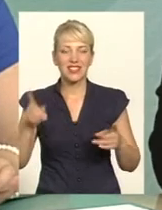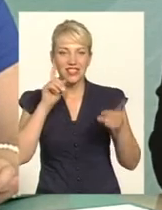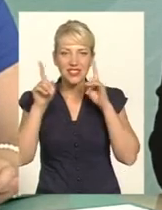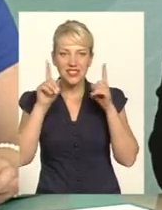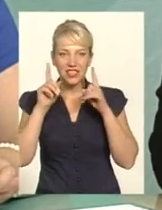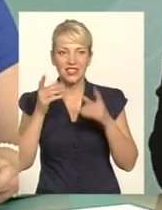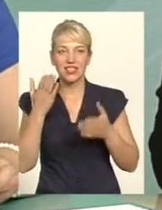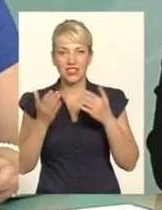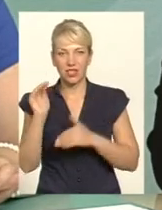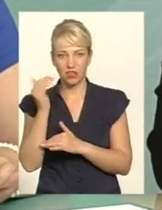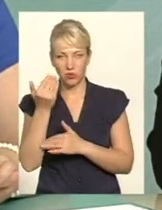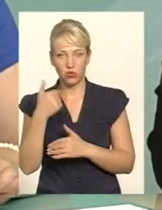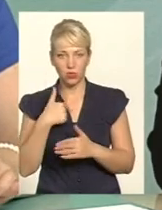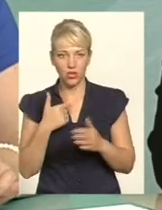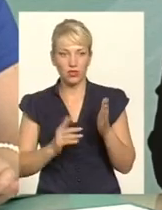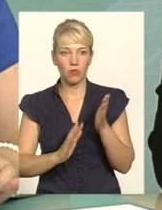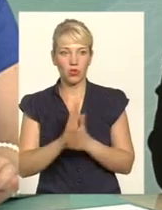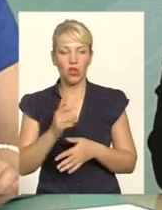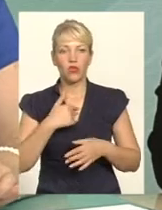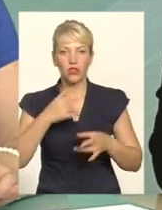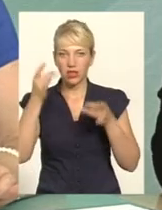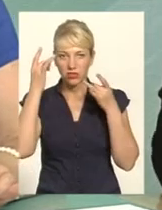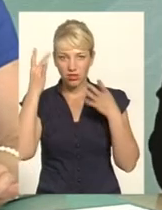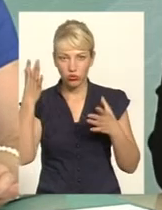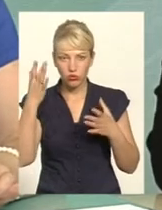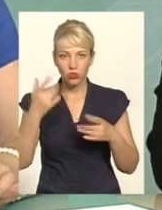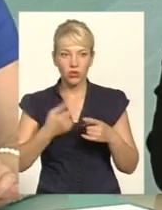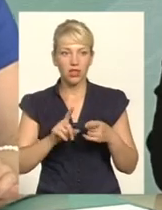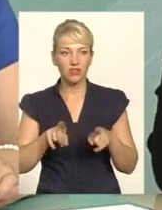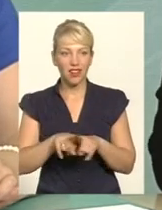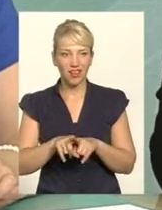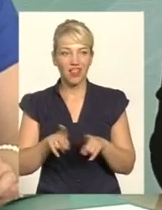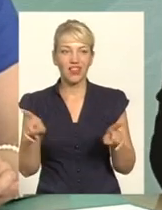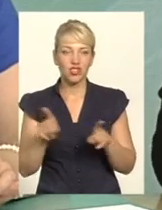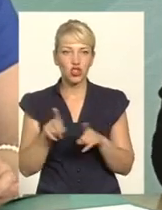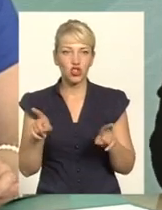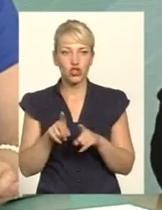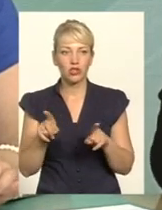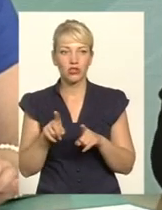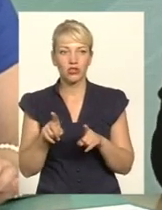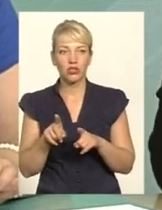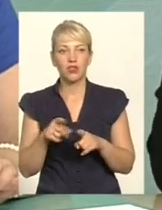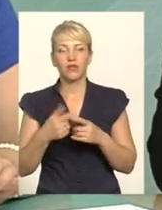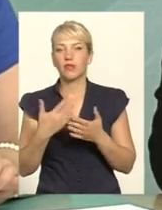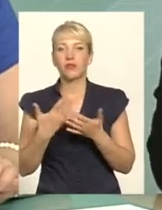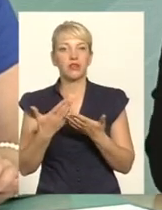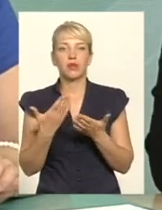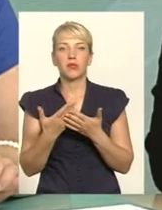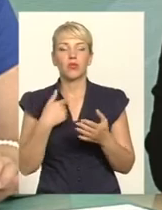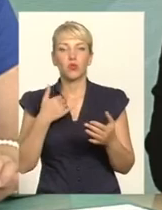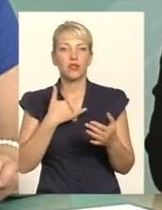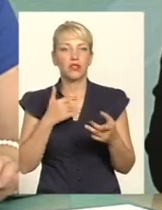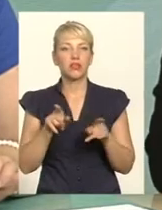нас культура профилактики алкоголизма еще не очень-то на телевидении, ну, вот на телевидении, но реклама и так